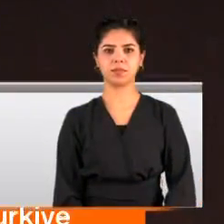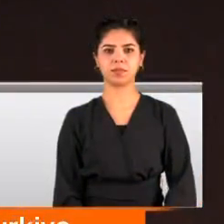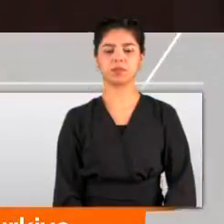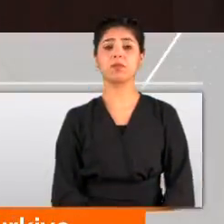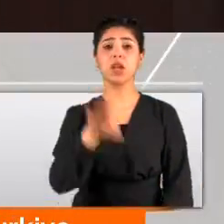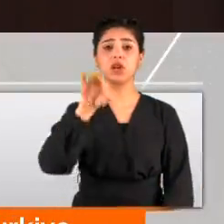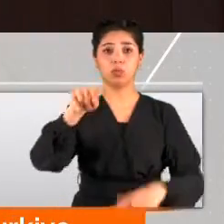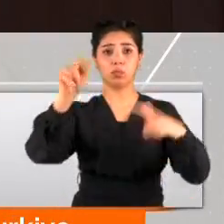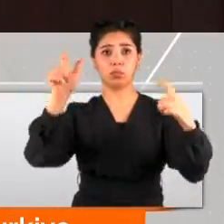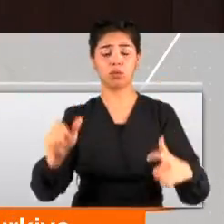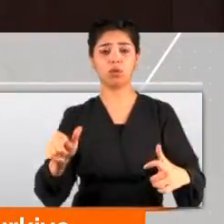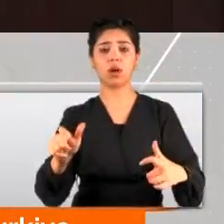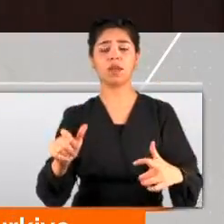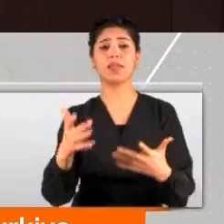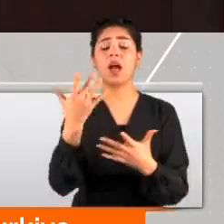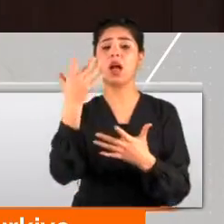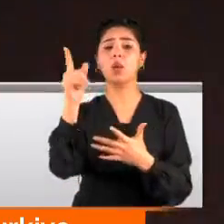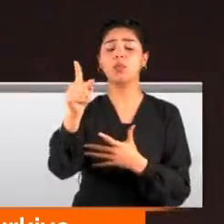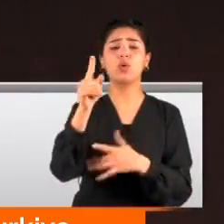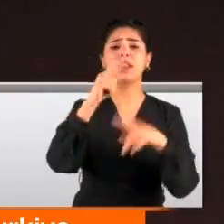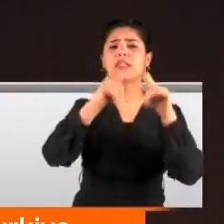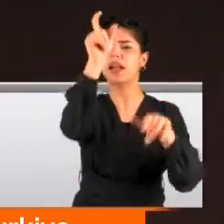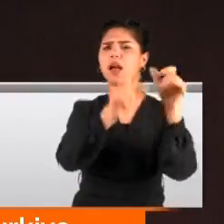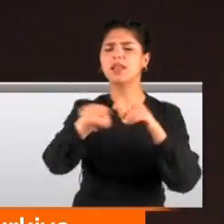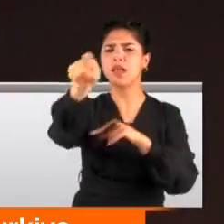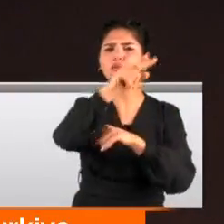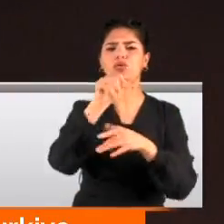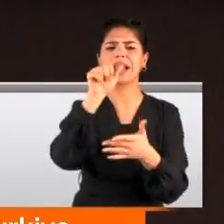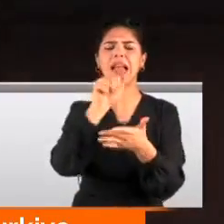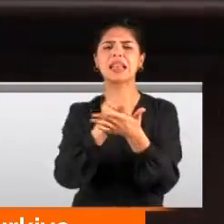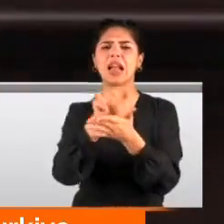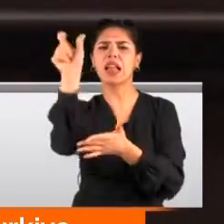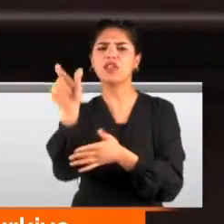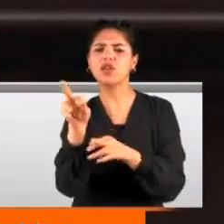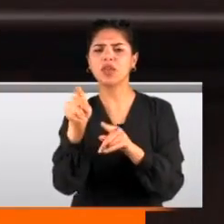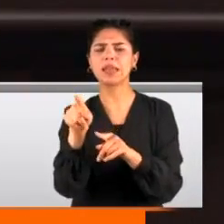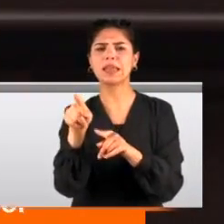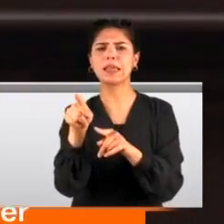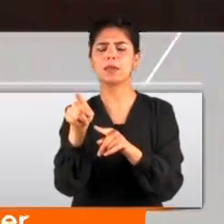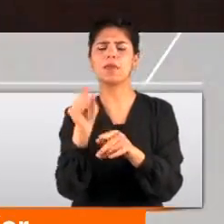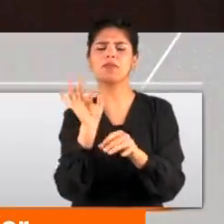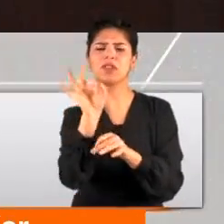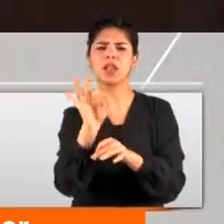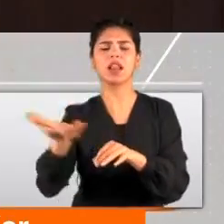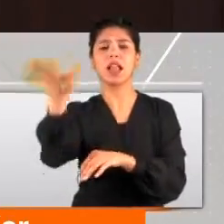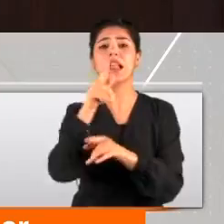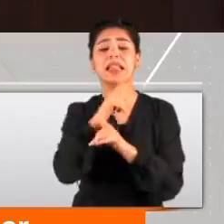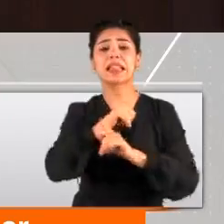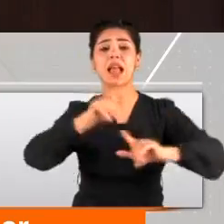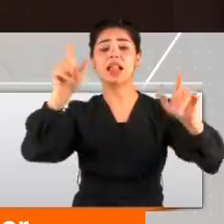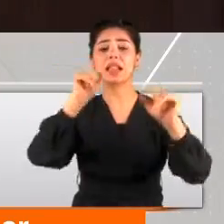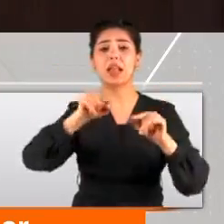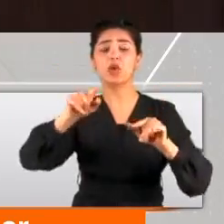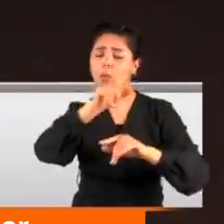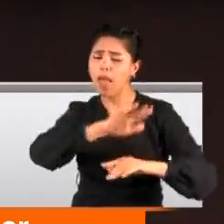Şimdi burada kifayetsiz siyasetçilere, gazeteci kılıklı muhterislere sesleniyorum. Vesayet